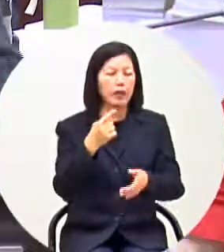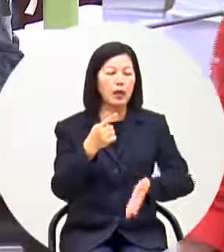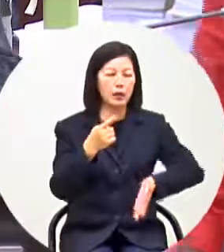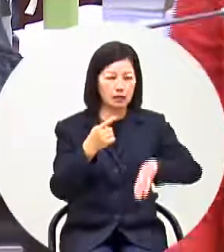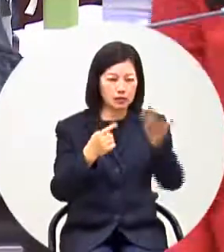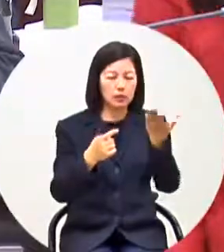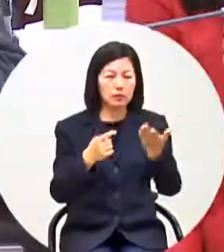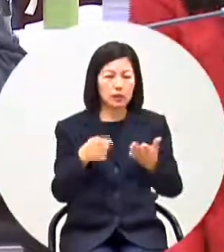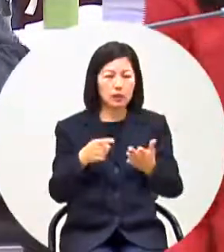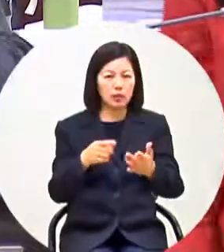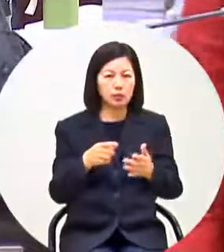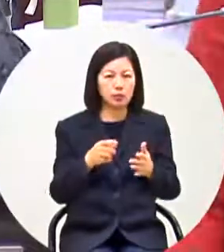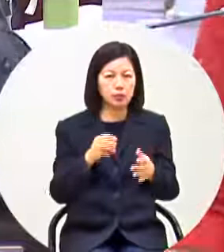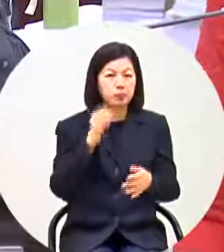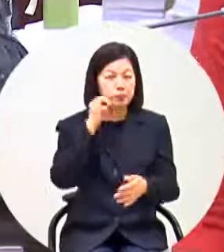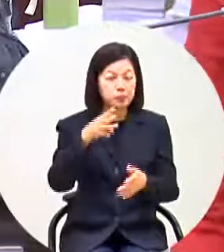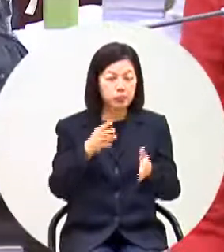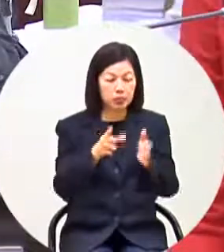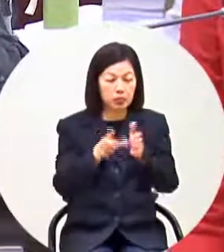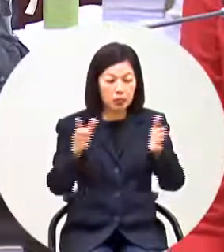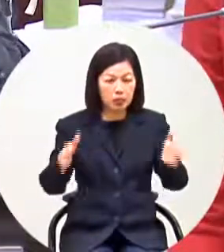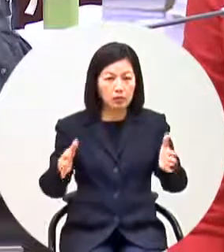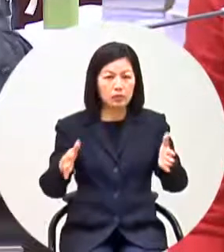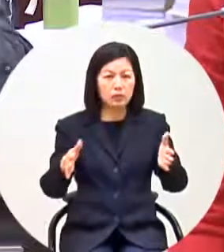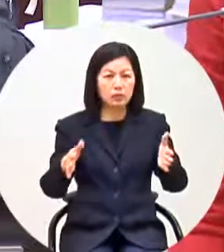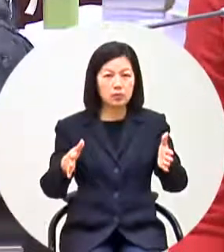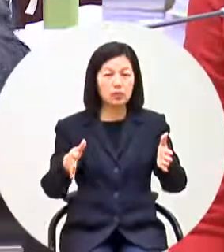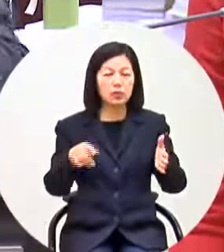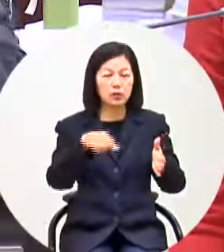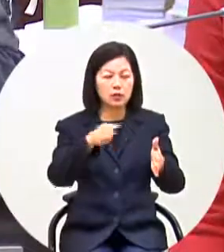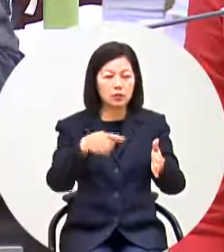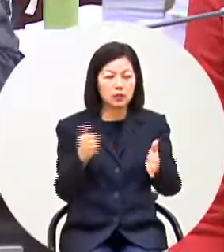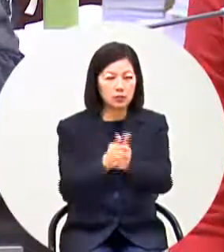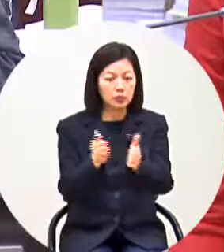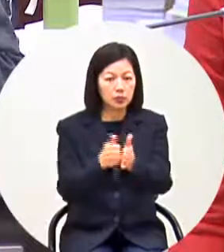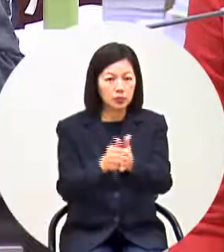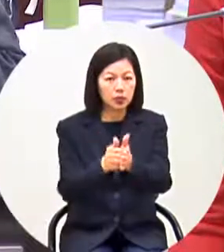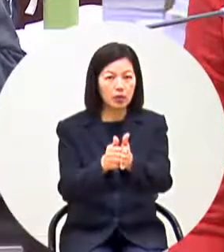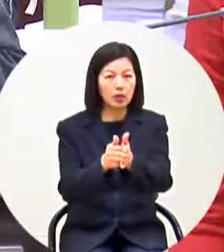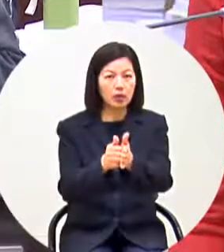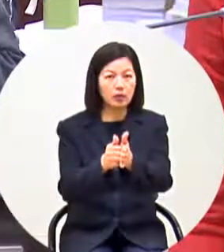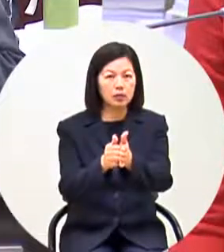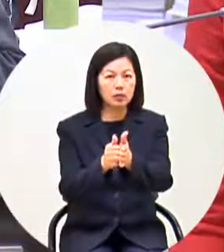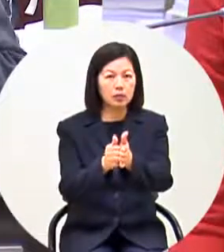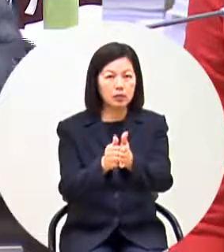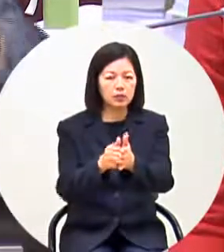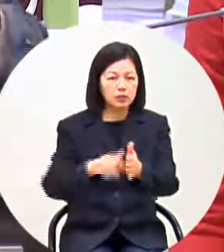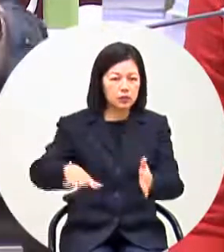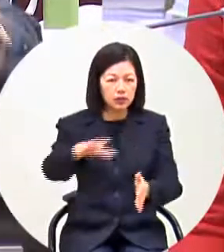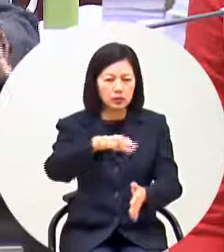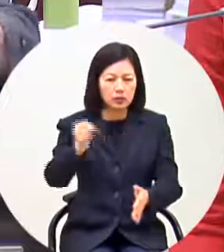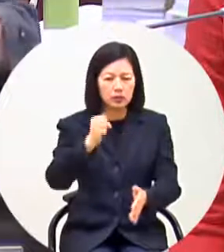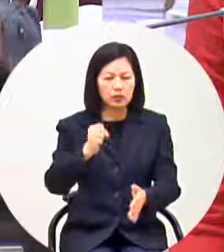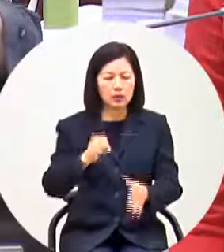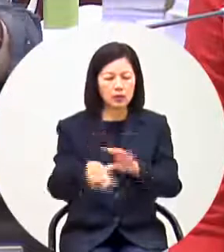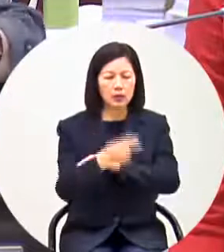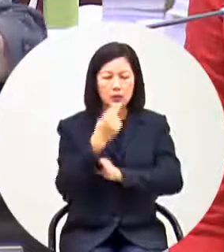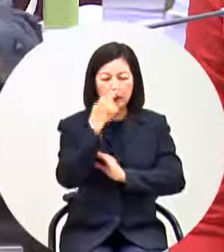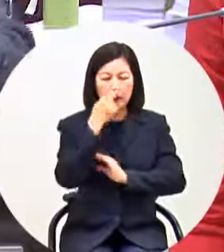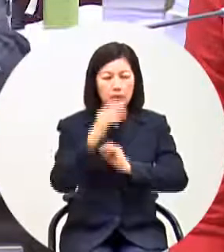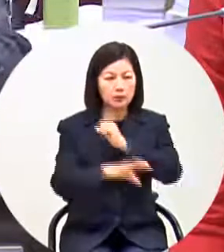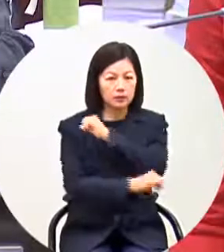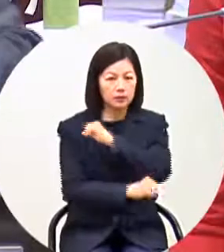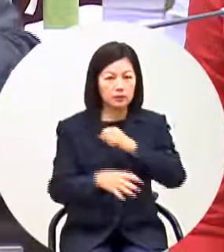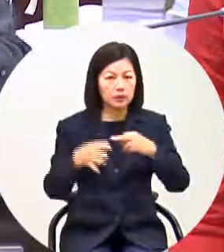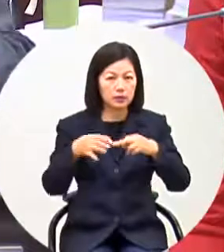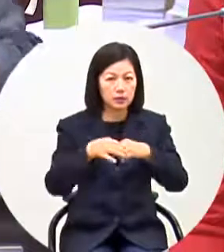众运输，我们用整个空污基金。空污基金就制造高